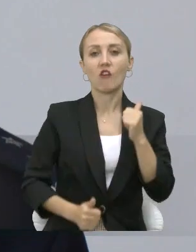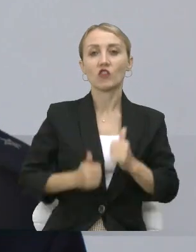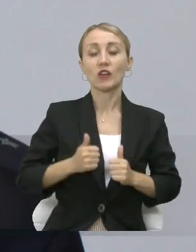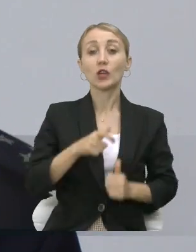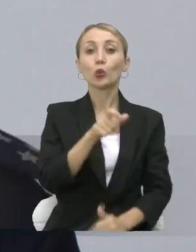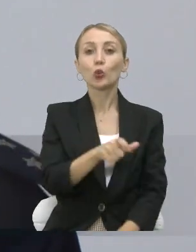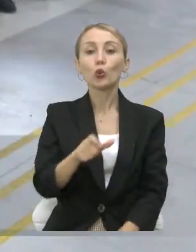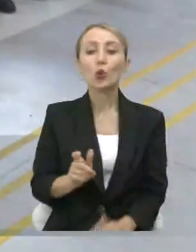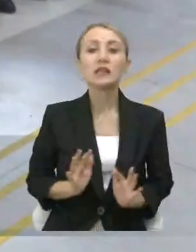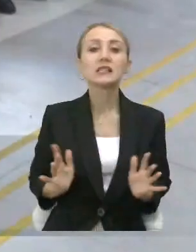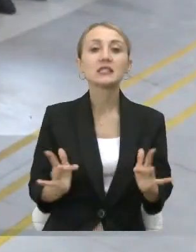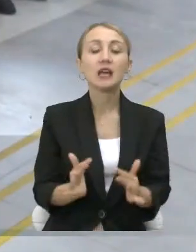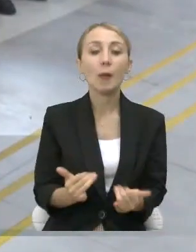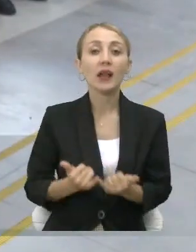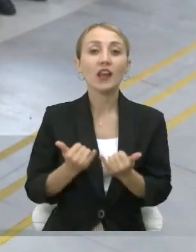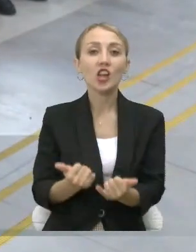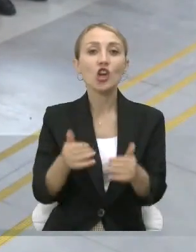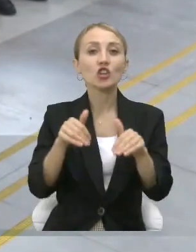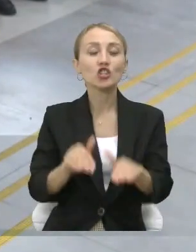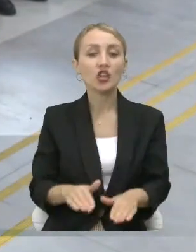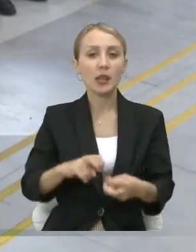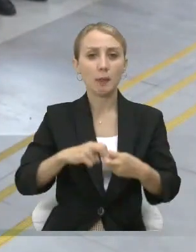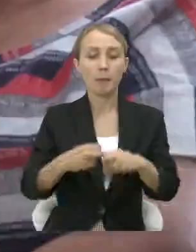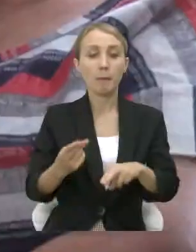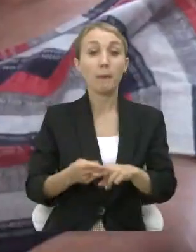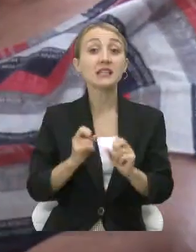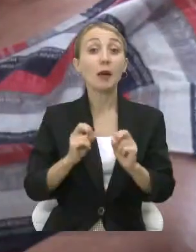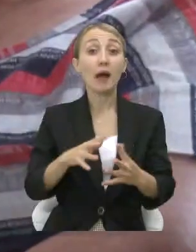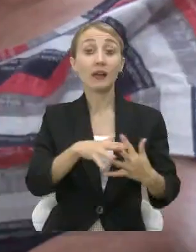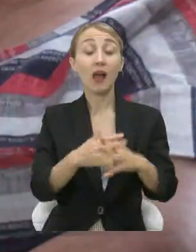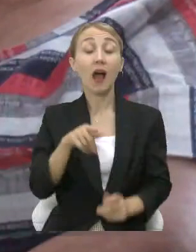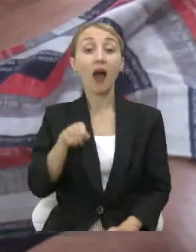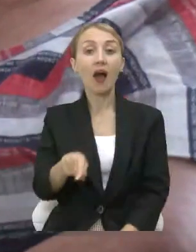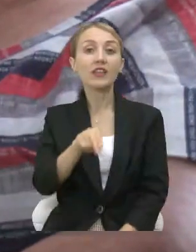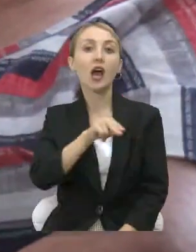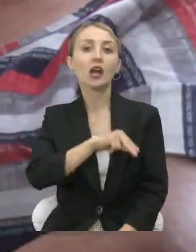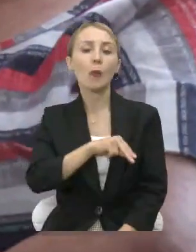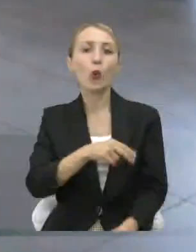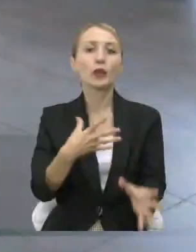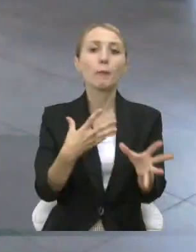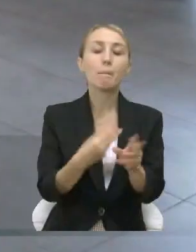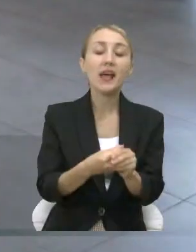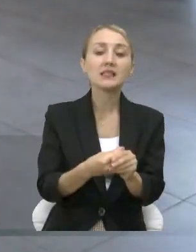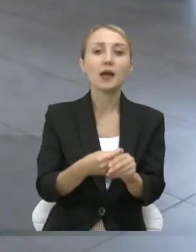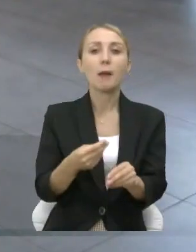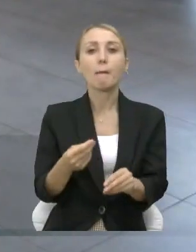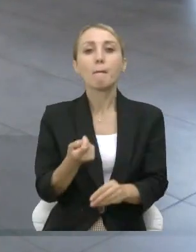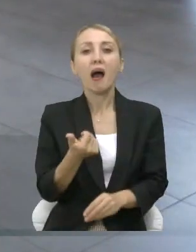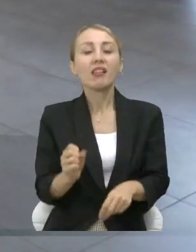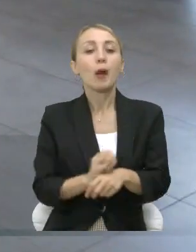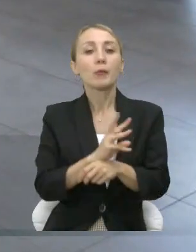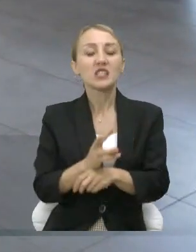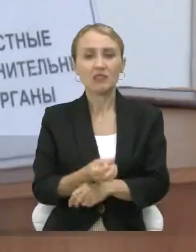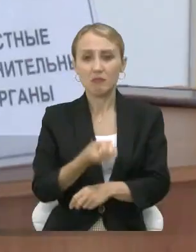жители, собрались для решения проблем безопасности на селе. Они отработали с малообеспеченными и неблагополучными семьями и